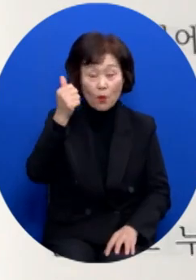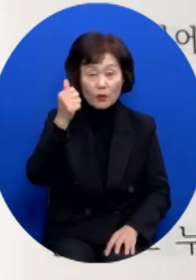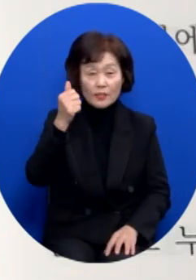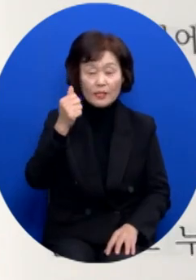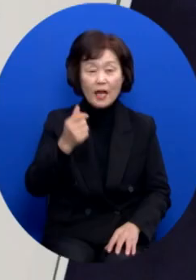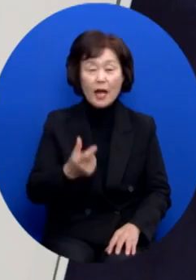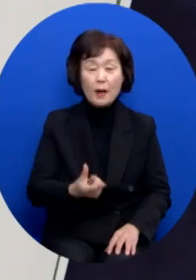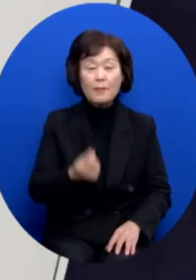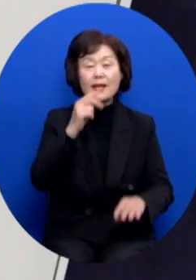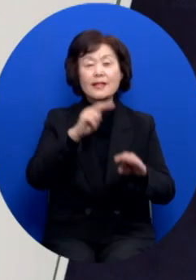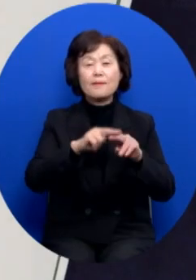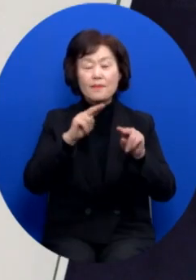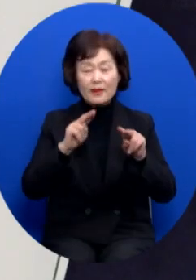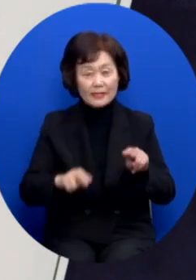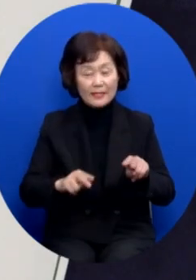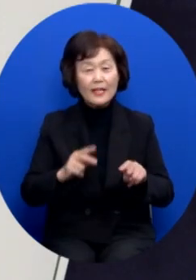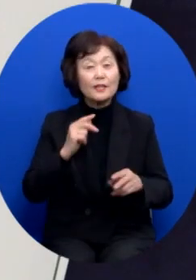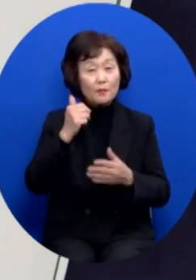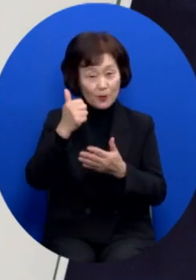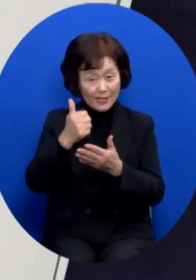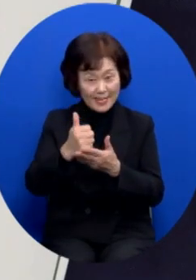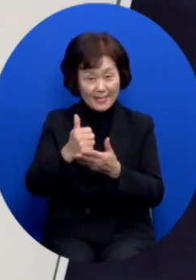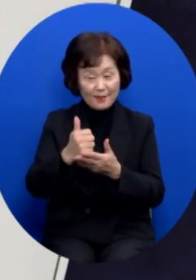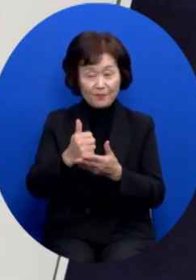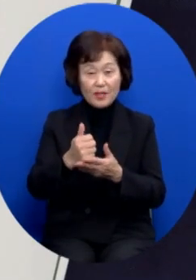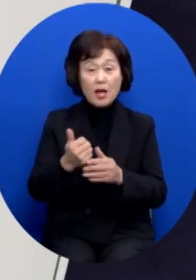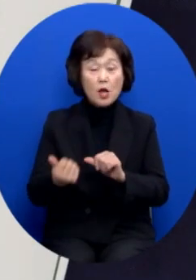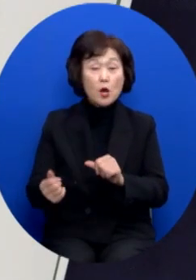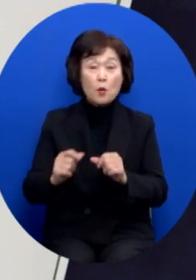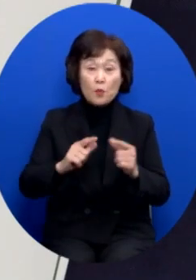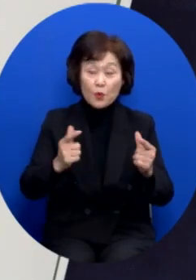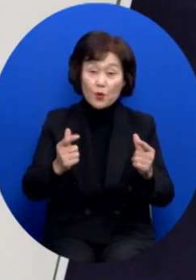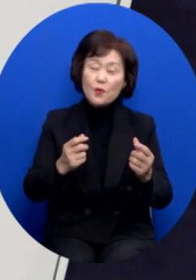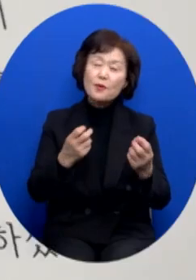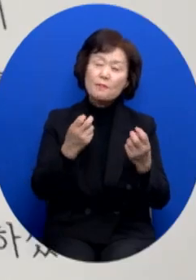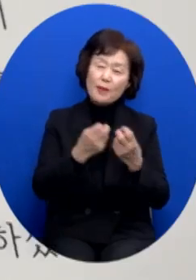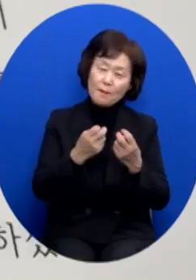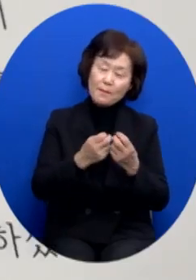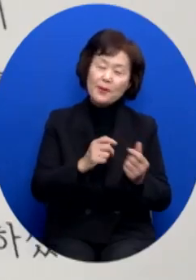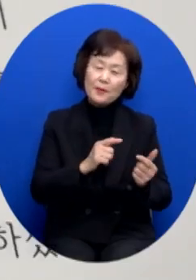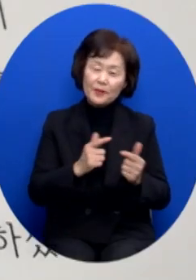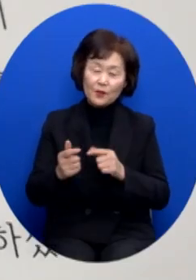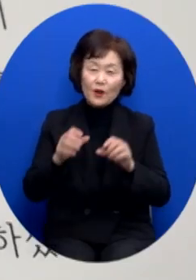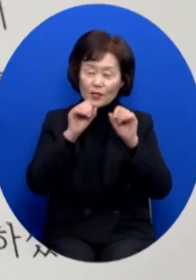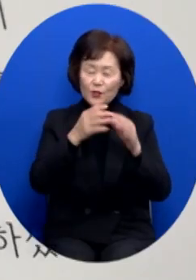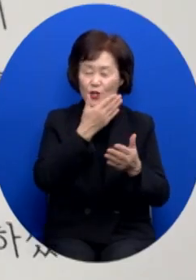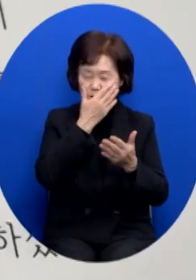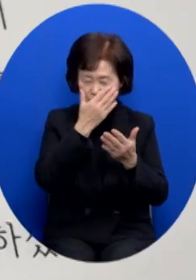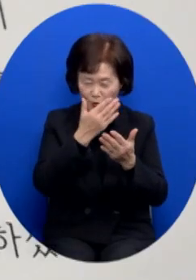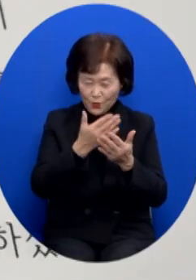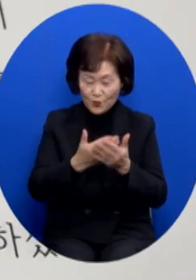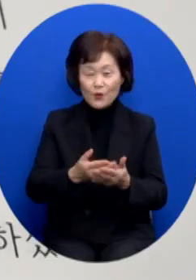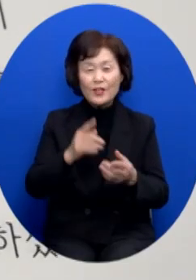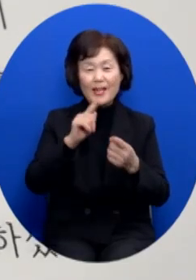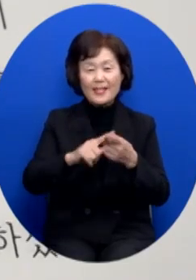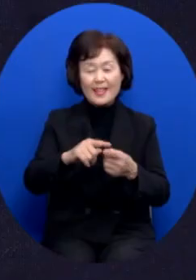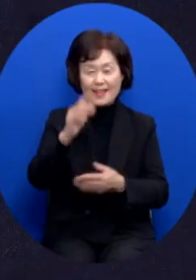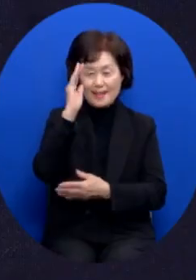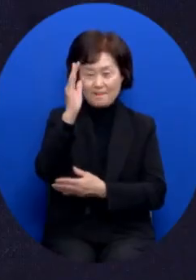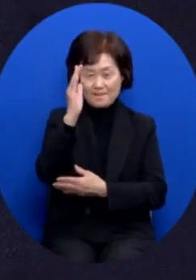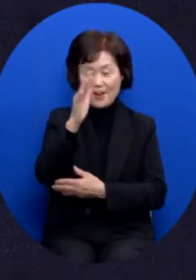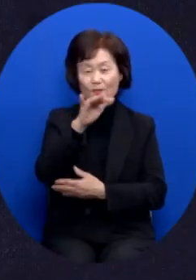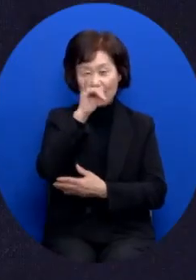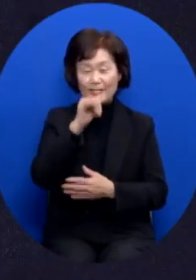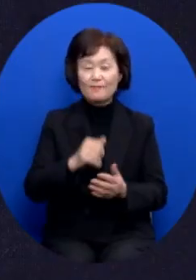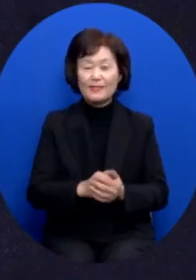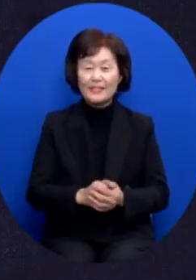책입니다. 이 책은 박용문 목사가 부흥을 일으킨 방법을 전하며 전도의 중요성을 강조합니다.